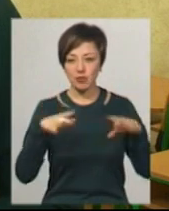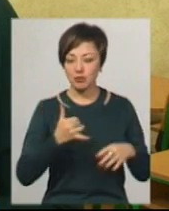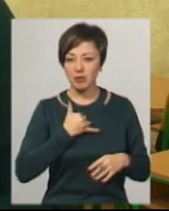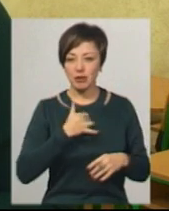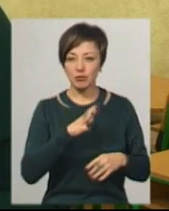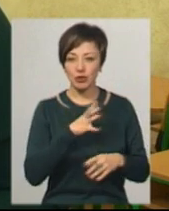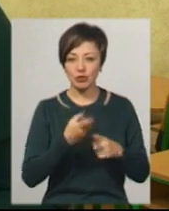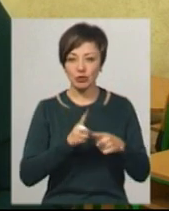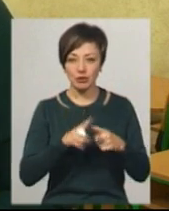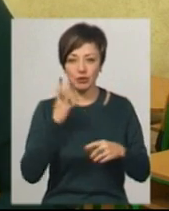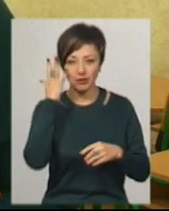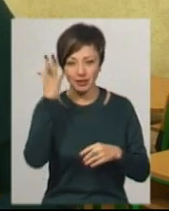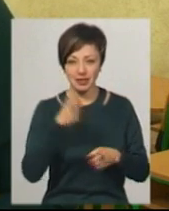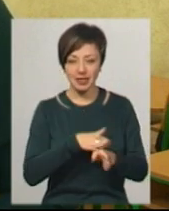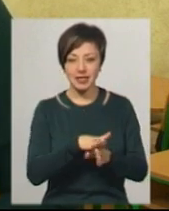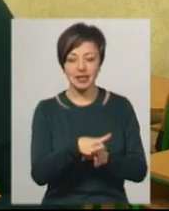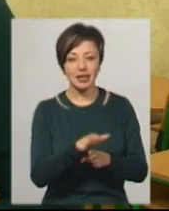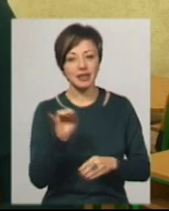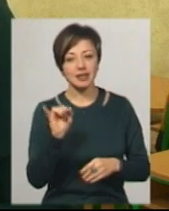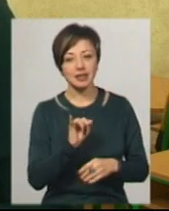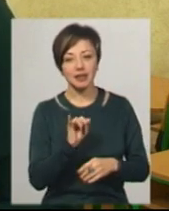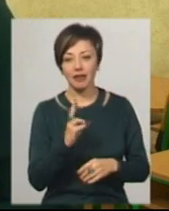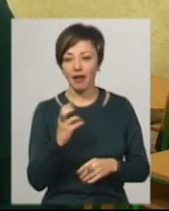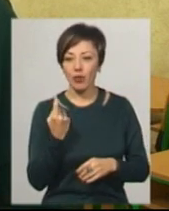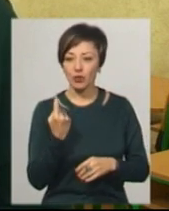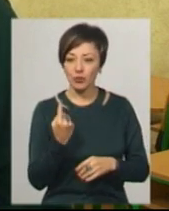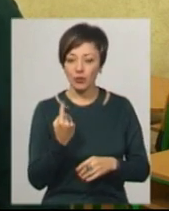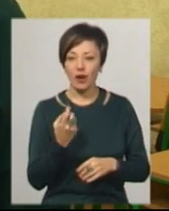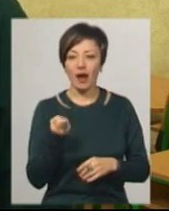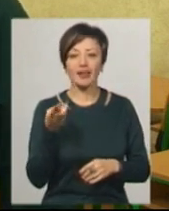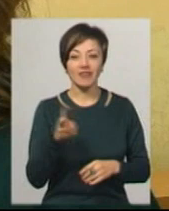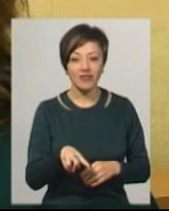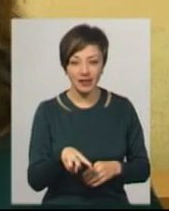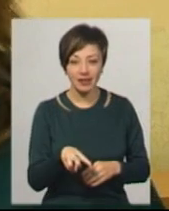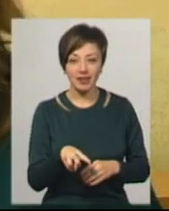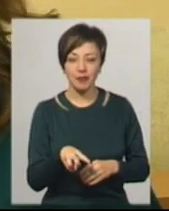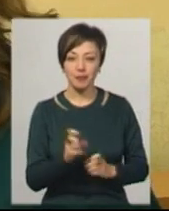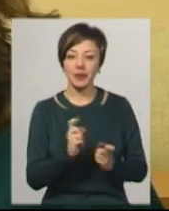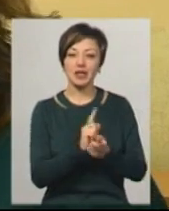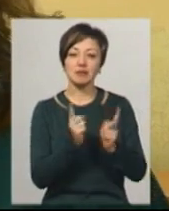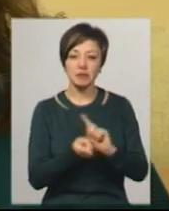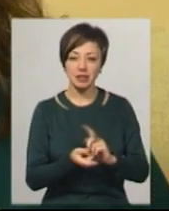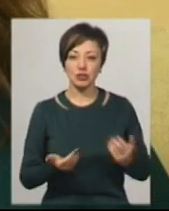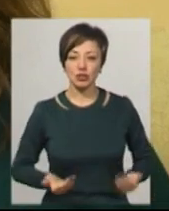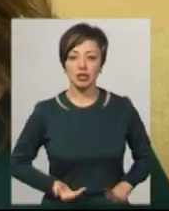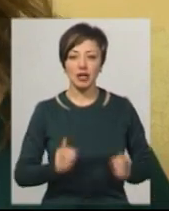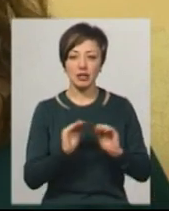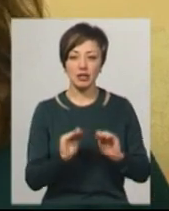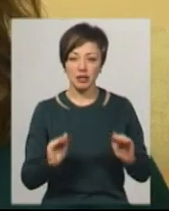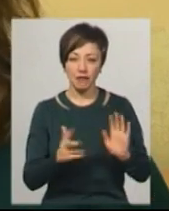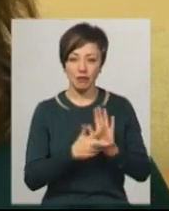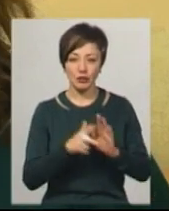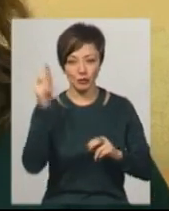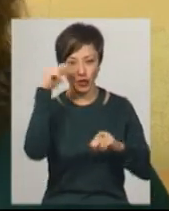було те, що саме цю мрію здійснили і не одну, а вже прямо ж дві. Зміниться життя дітей у